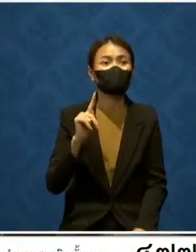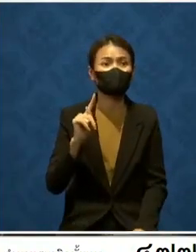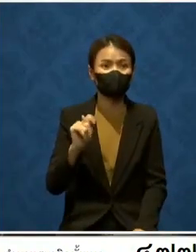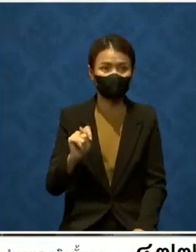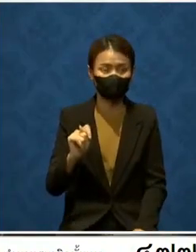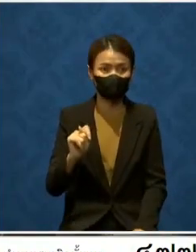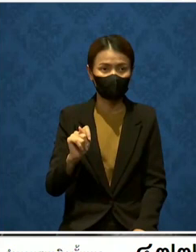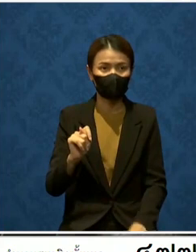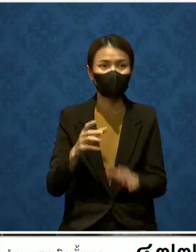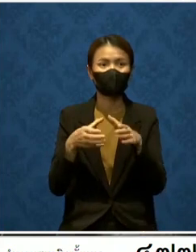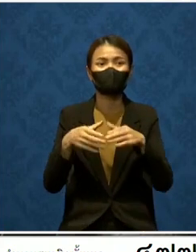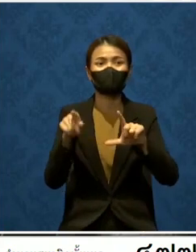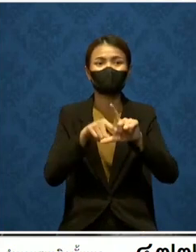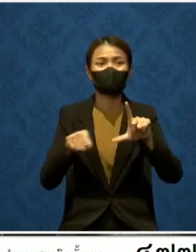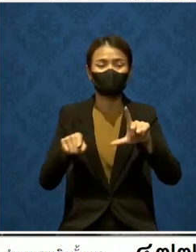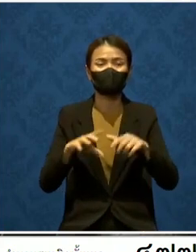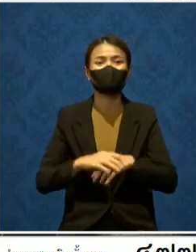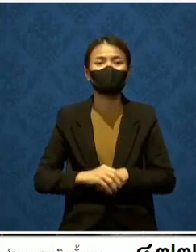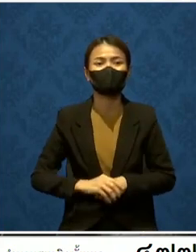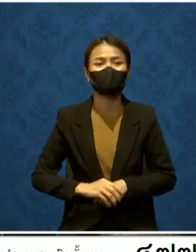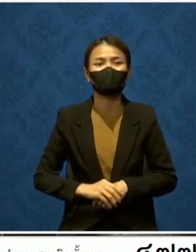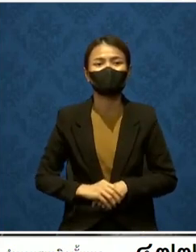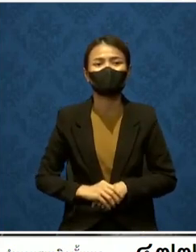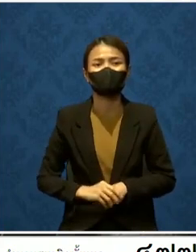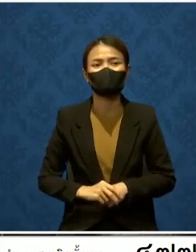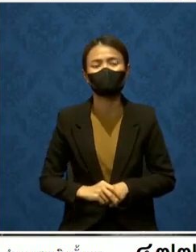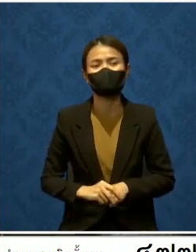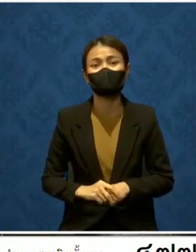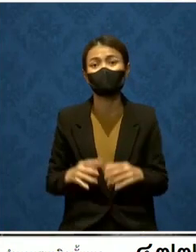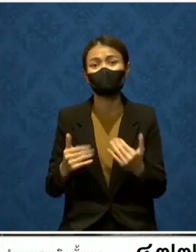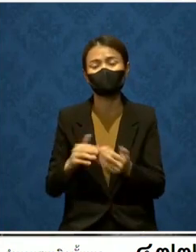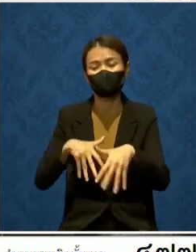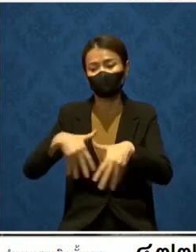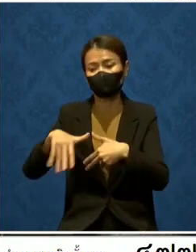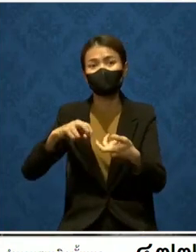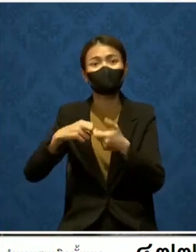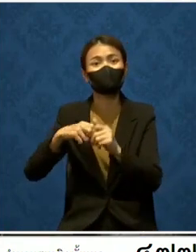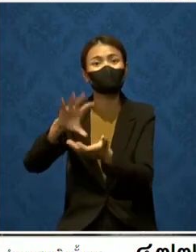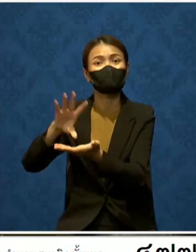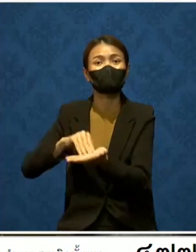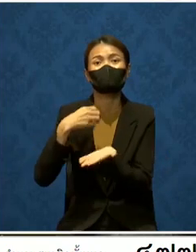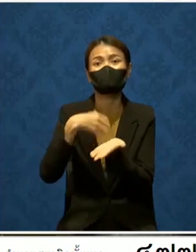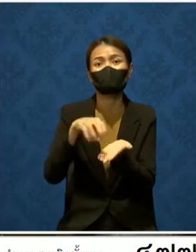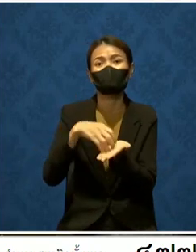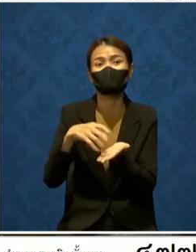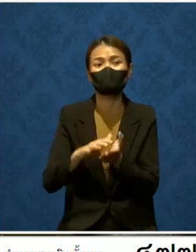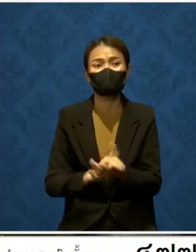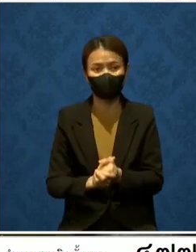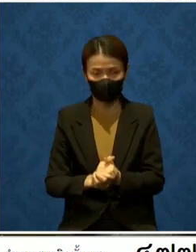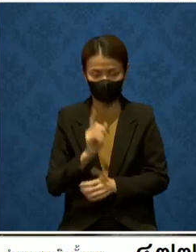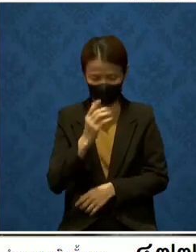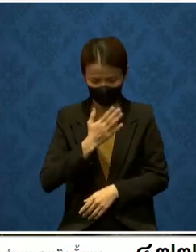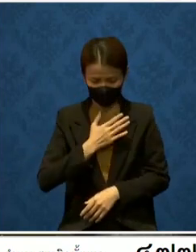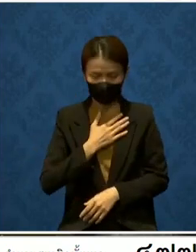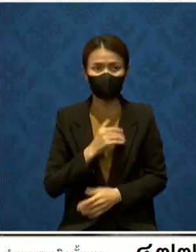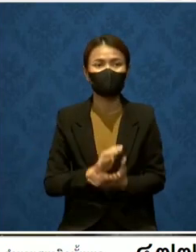บากกรอกใหญ่พักแ้วไล Vikingผมขอน้ำเลื้อมาปรกสะหมารืดท่านมาทางiteรว่าเรื่องนี้ ๆ ผมกได้ทําเรื่องอย